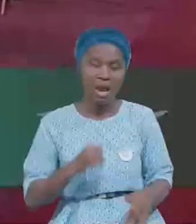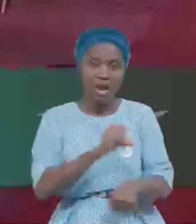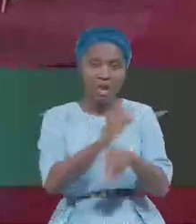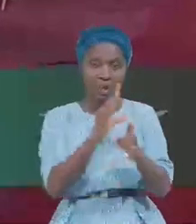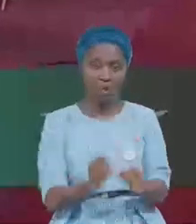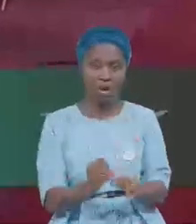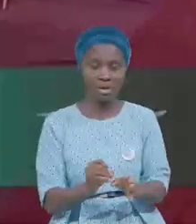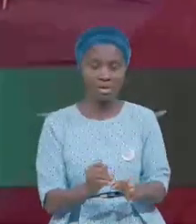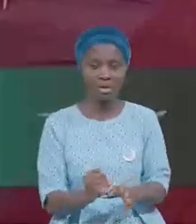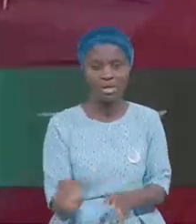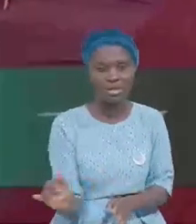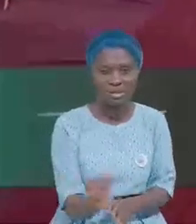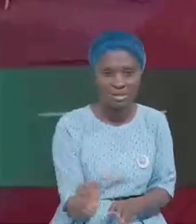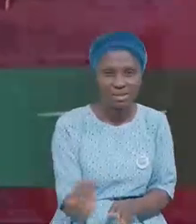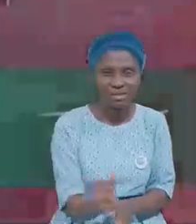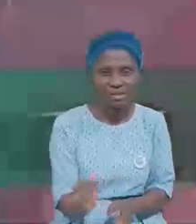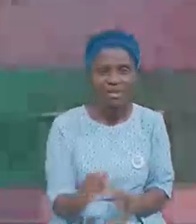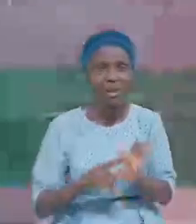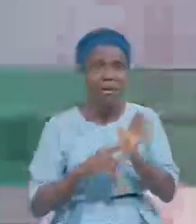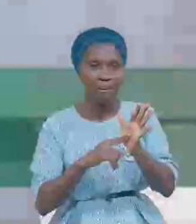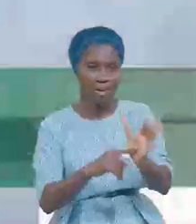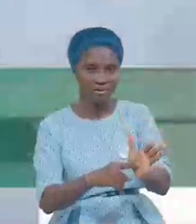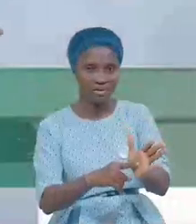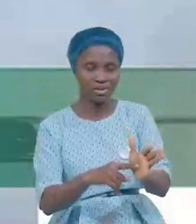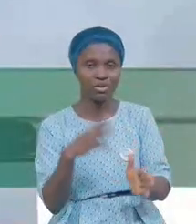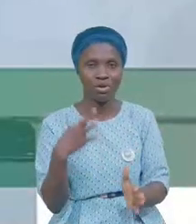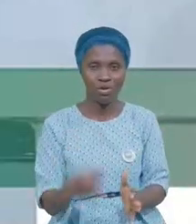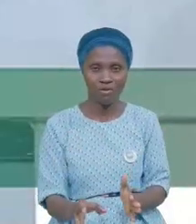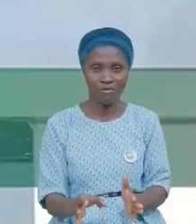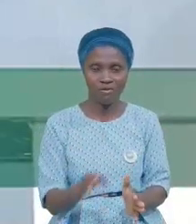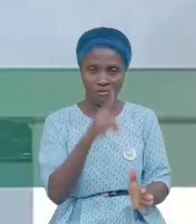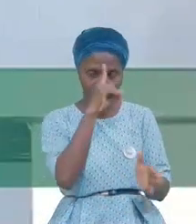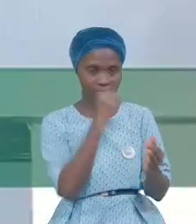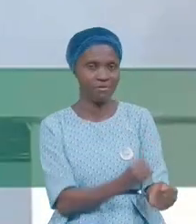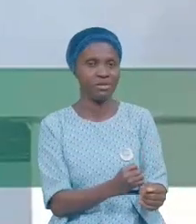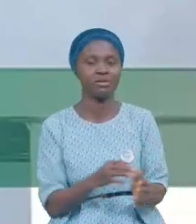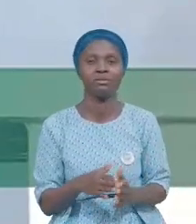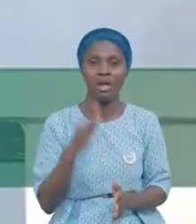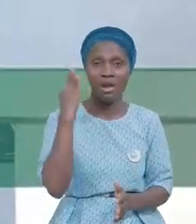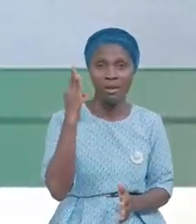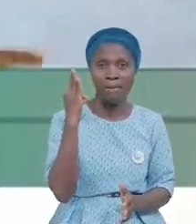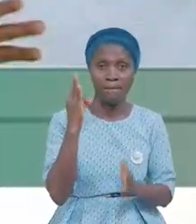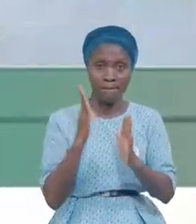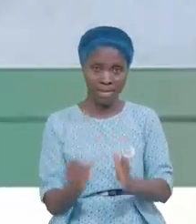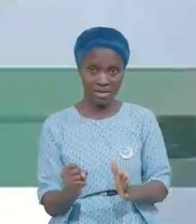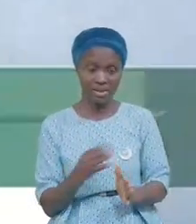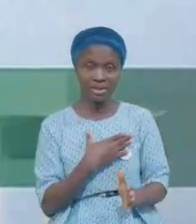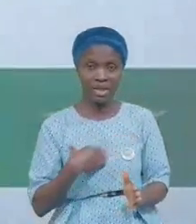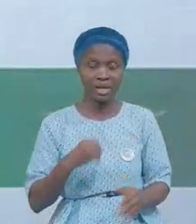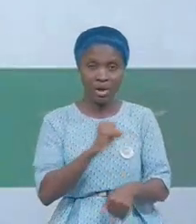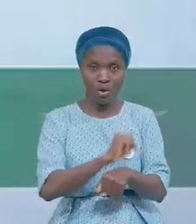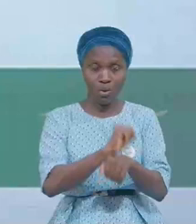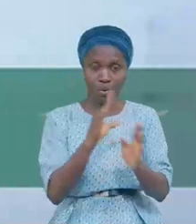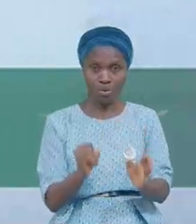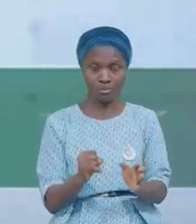la manifestation similaire de foi. Les ministres et les ouvriers. Vous voyez, dans